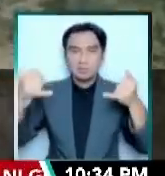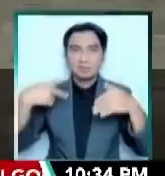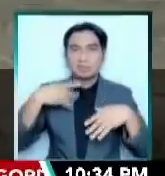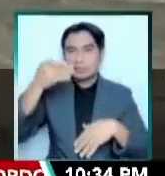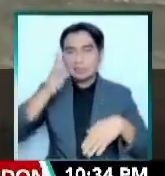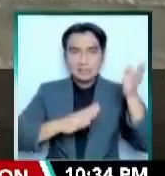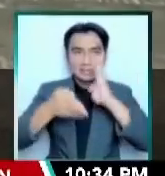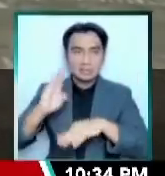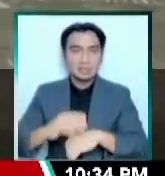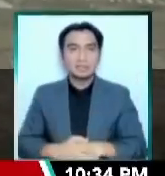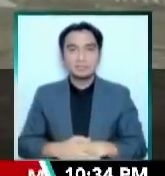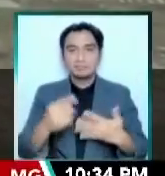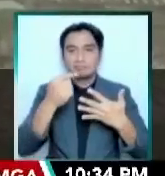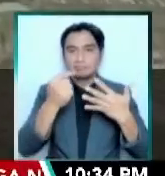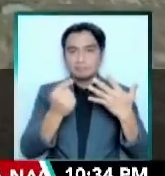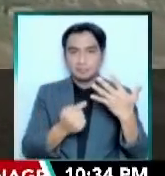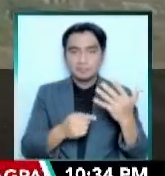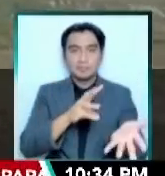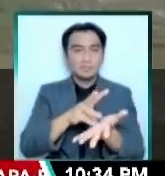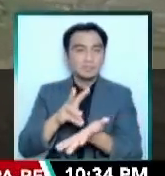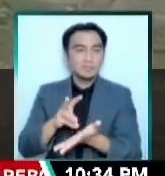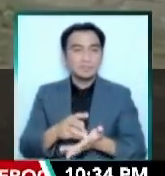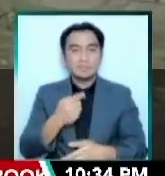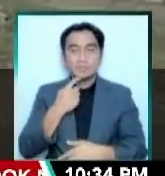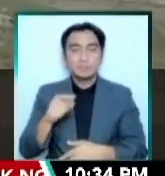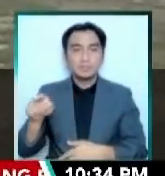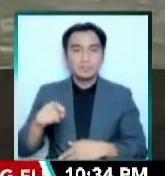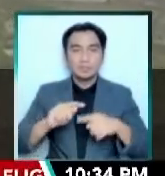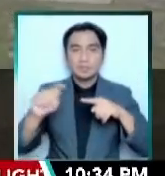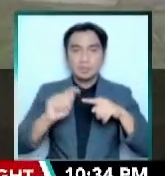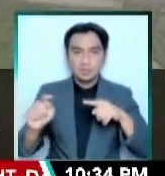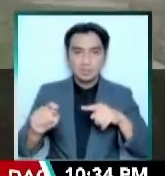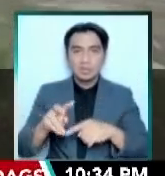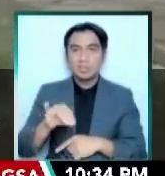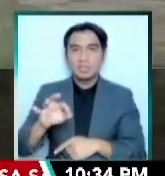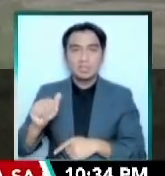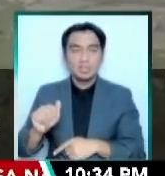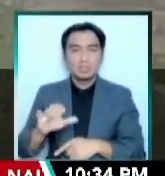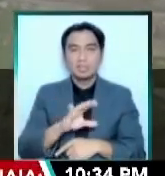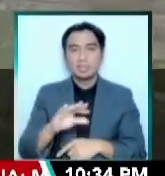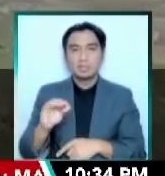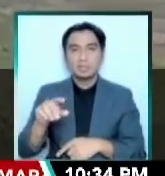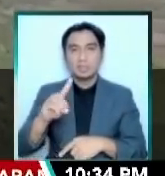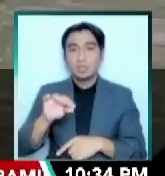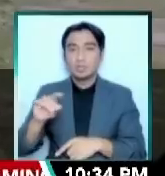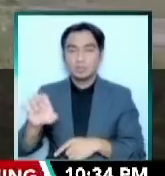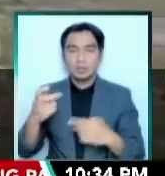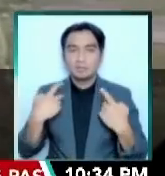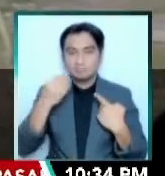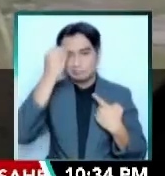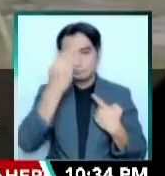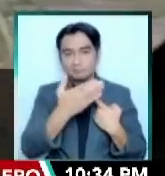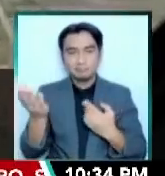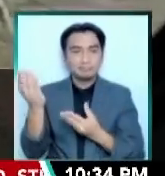Siargao at Surigao del Norte ayon sa National Electrification Administration o NEA at Department of Energy o DOE. Kung ilalagay natin